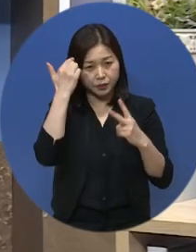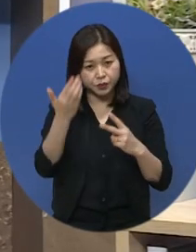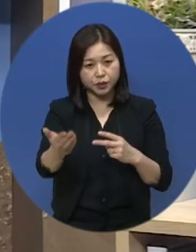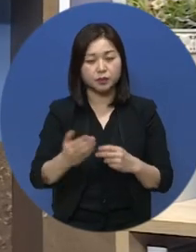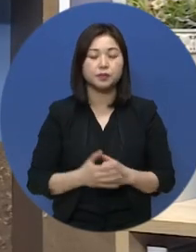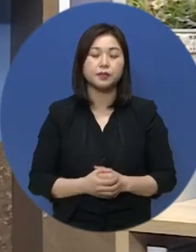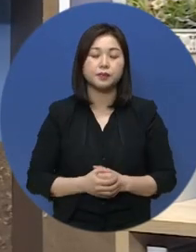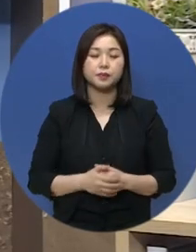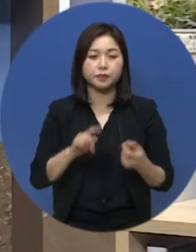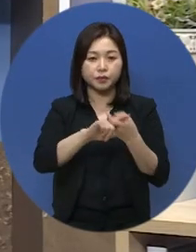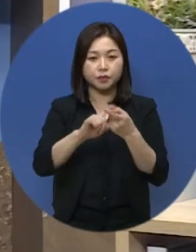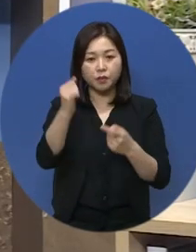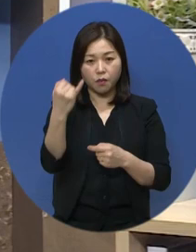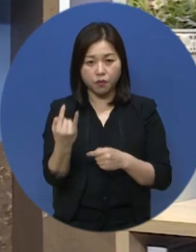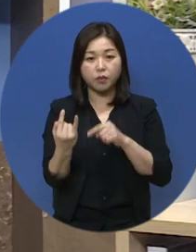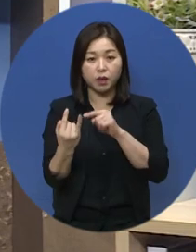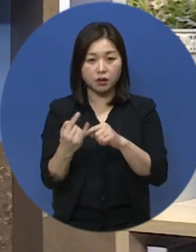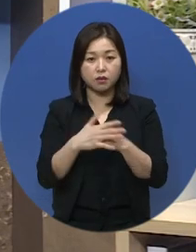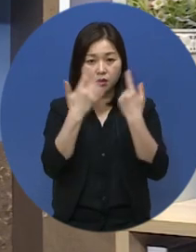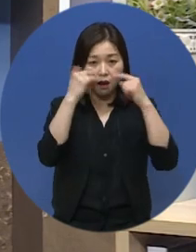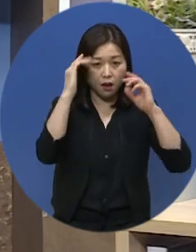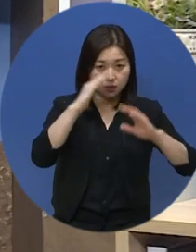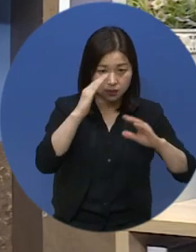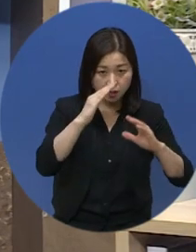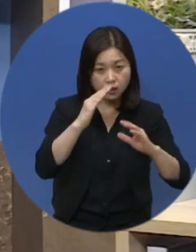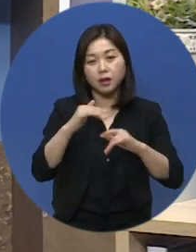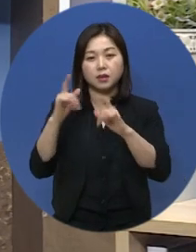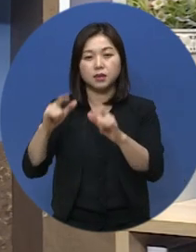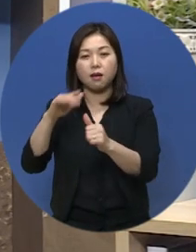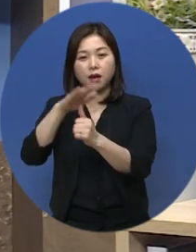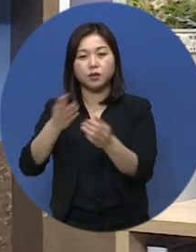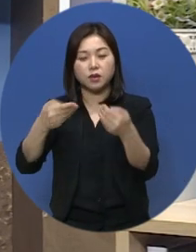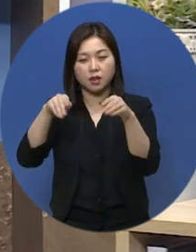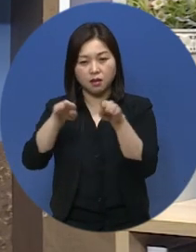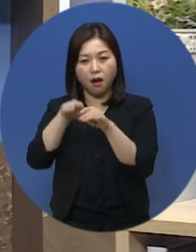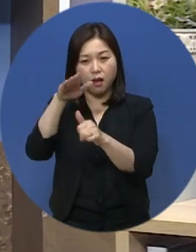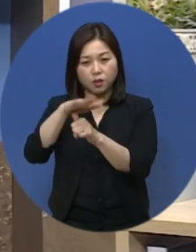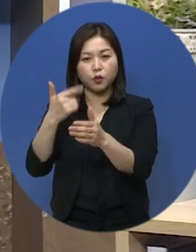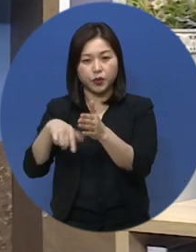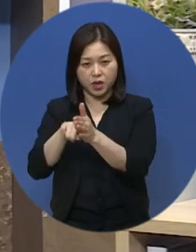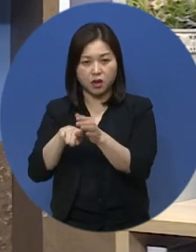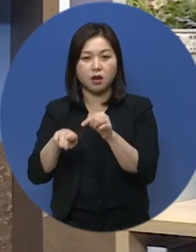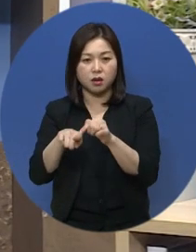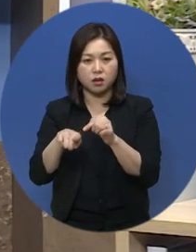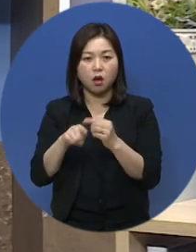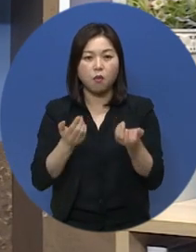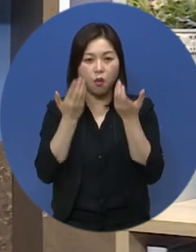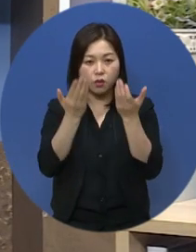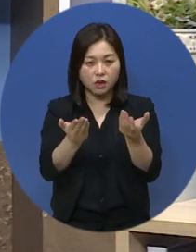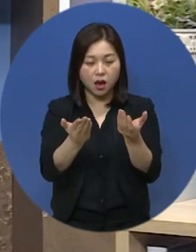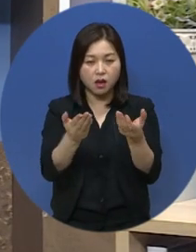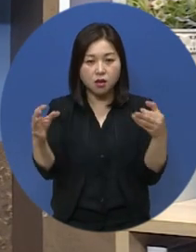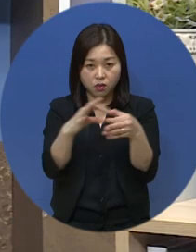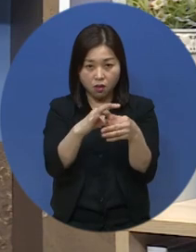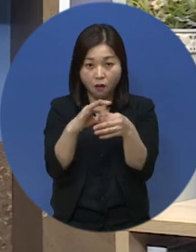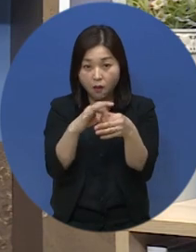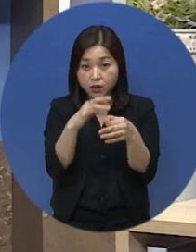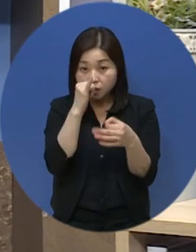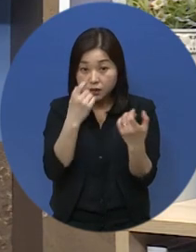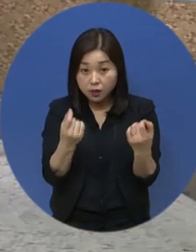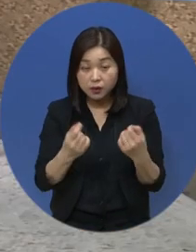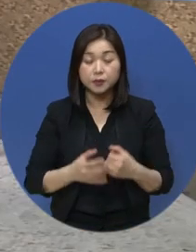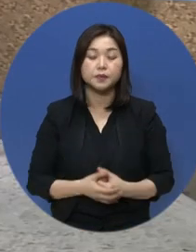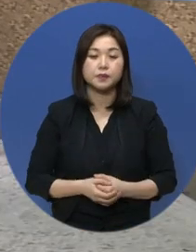넘어가서요. 네. 연합회에서는 이 대학생과 또 지역 아동센터 아동들을 위한 봉사 프로그램도 운영하고